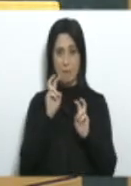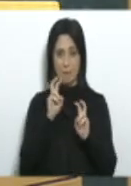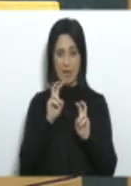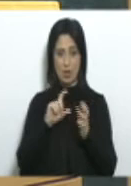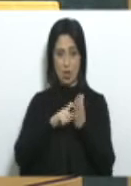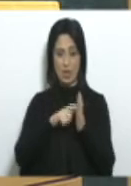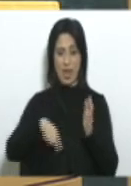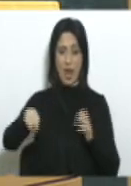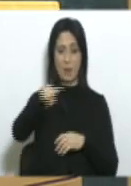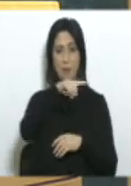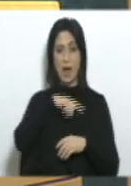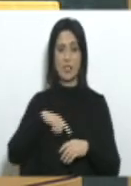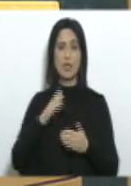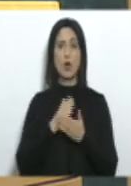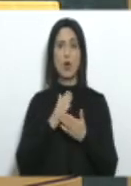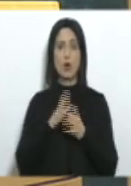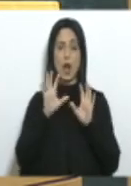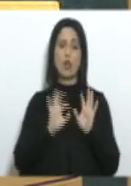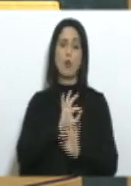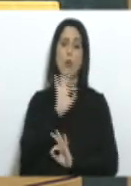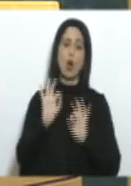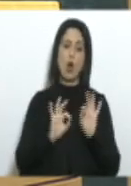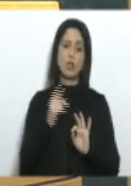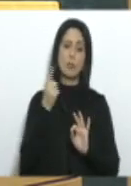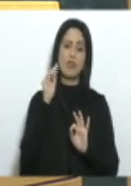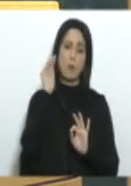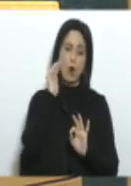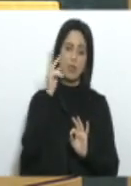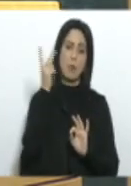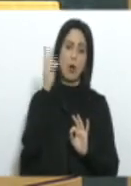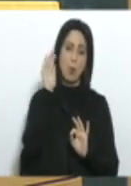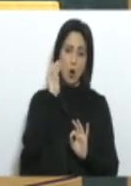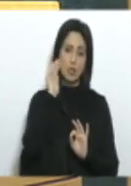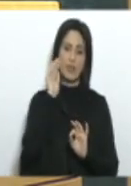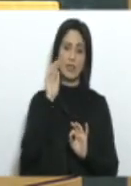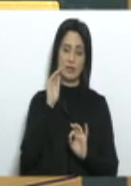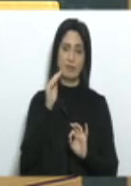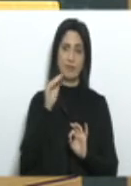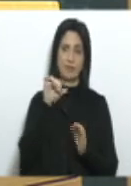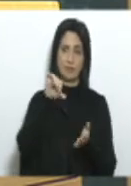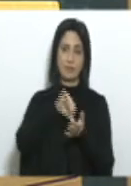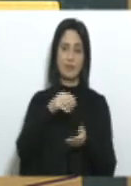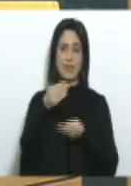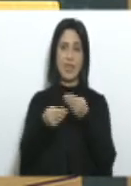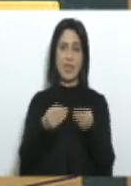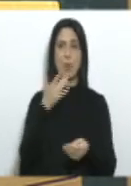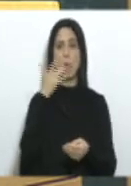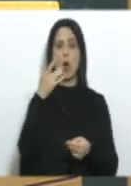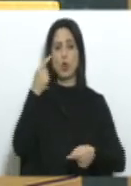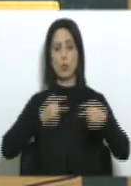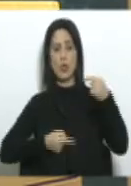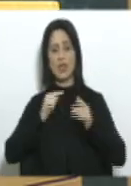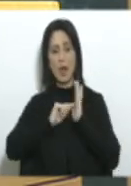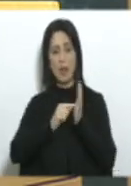დარბაზში, როდესაც ხდება კანონპროექტის პირველი მოსმენით, მეორე მოსმენით წარდგენა, პოლიტიკური